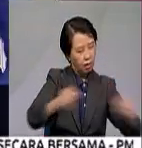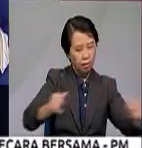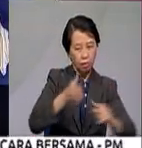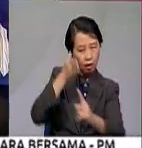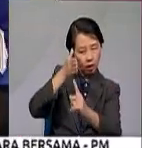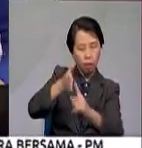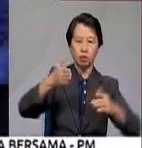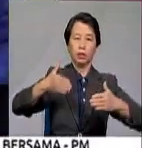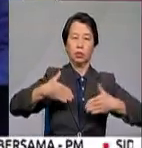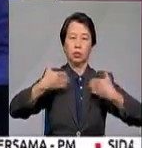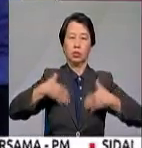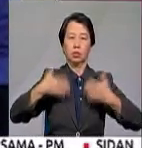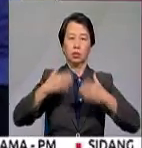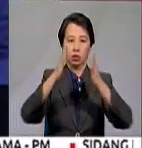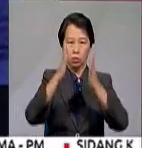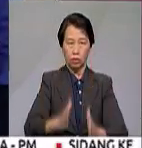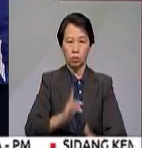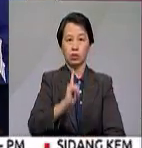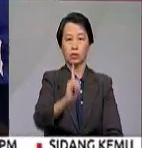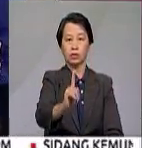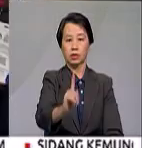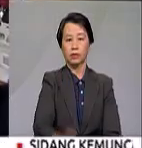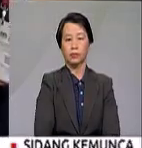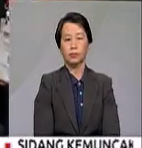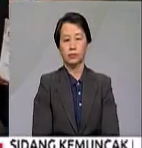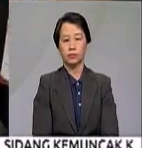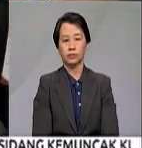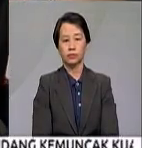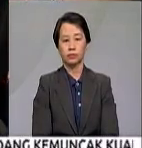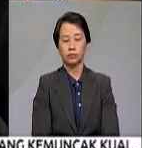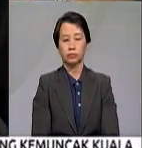arah kesejahteraan umat.